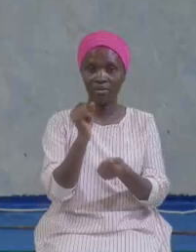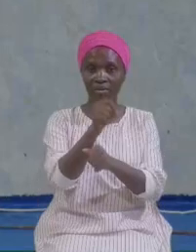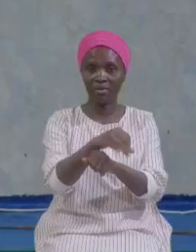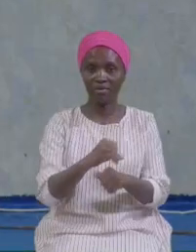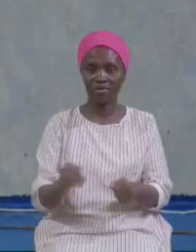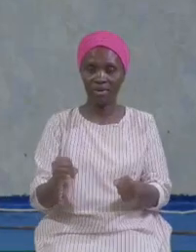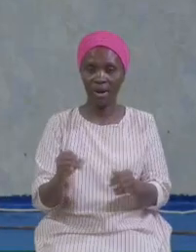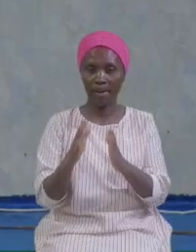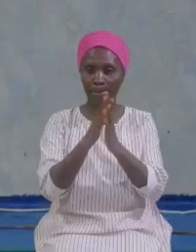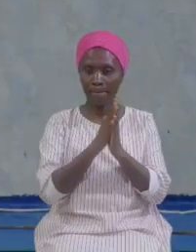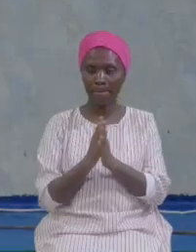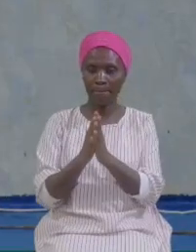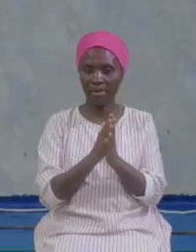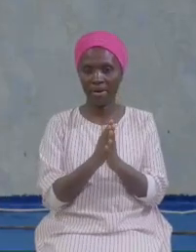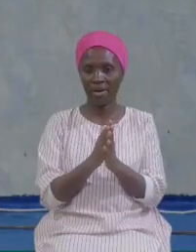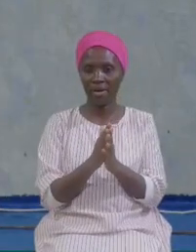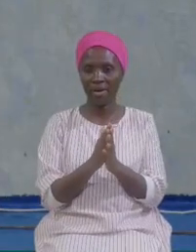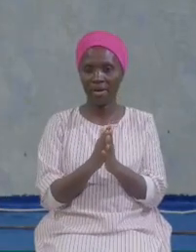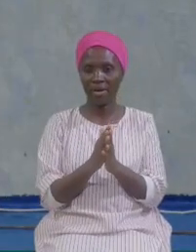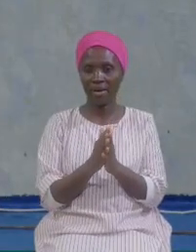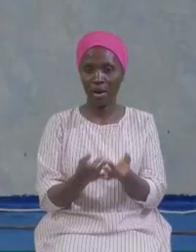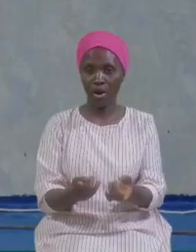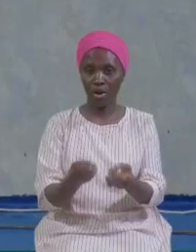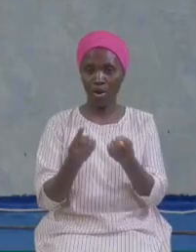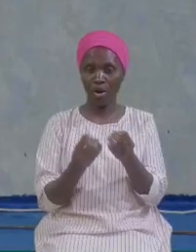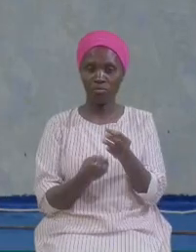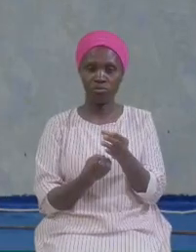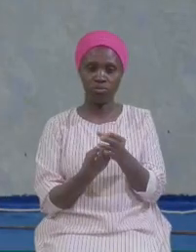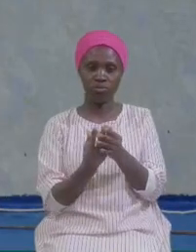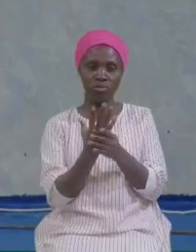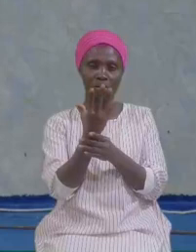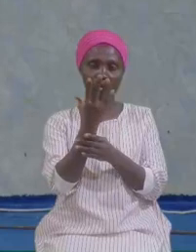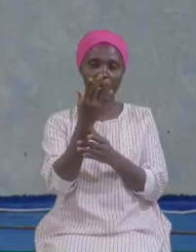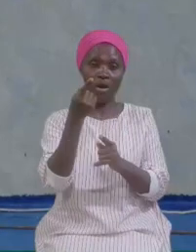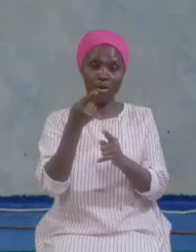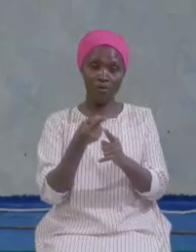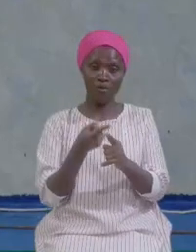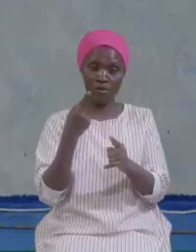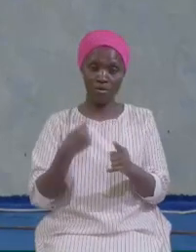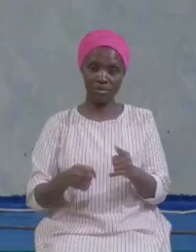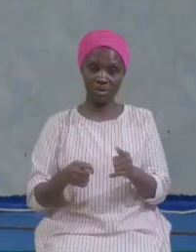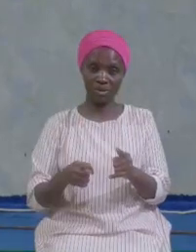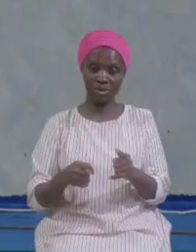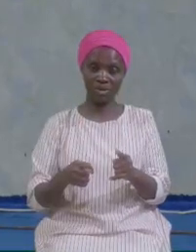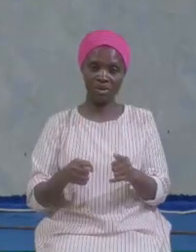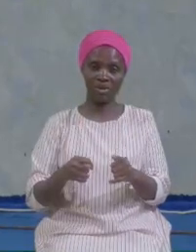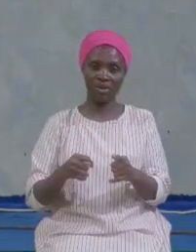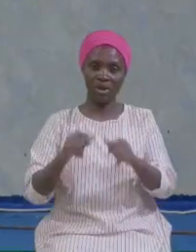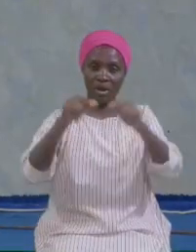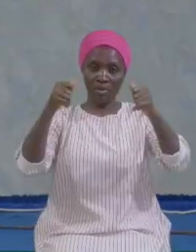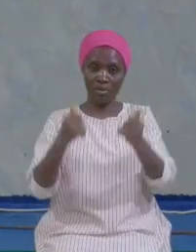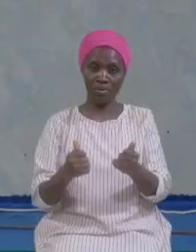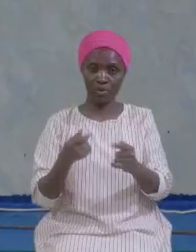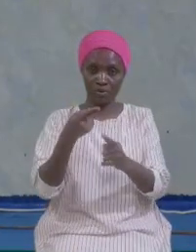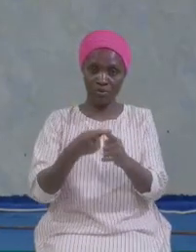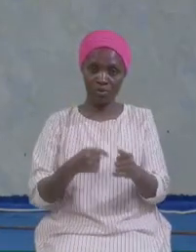Rappelez-vous, les prières dominantes seront adressées depuis le pupitre par l'homme de Dieu en votre faveur.